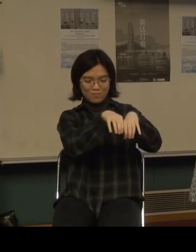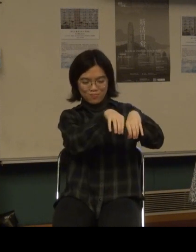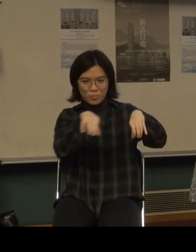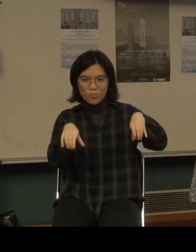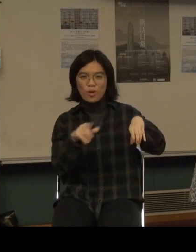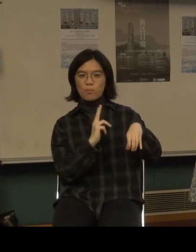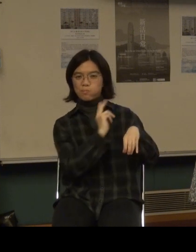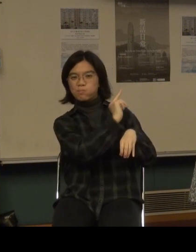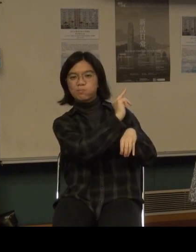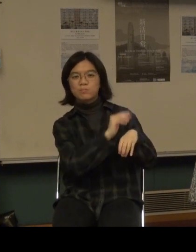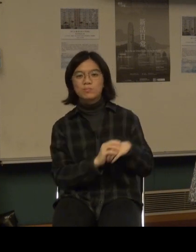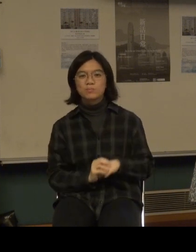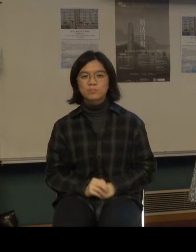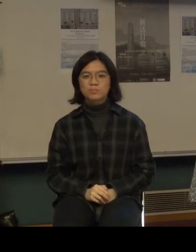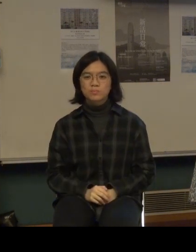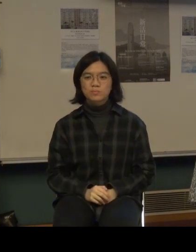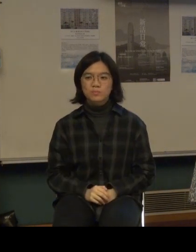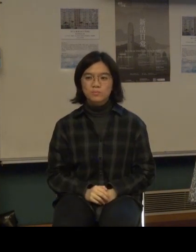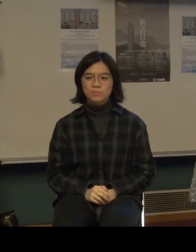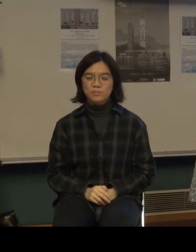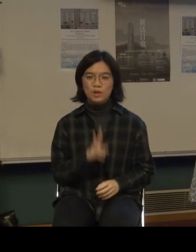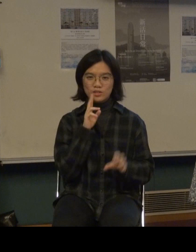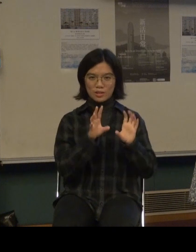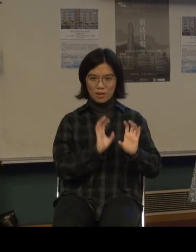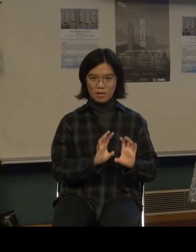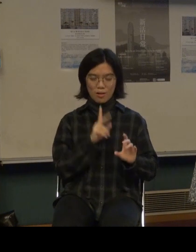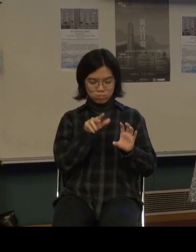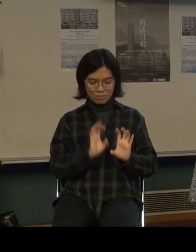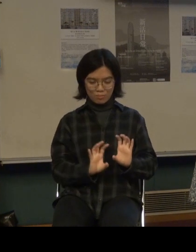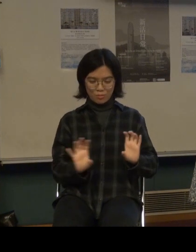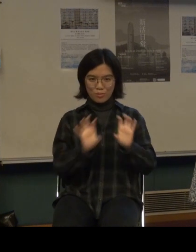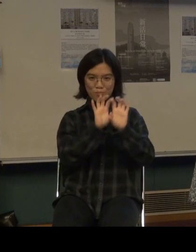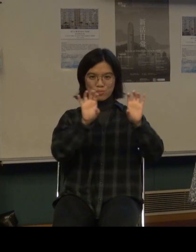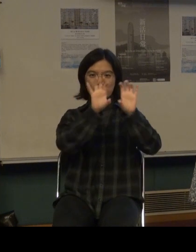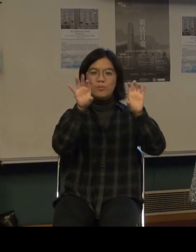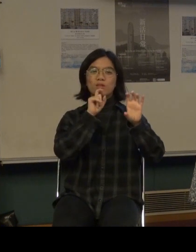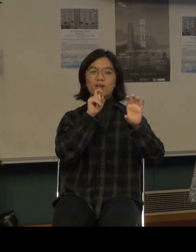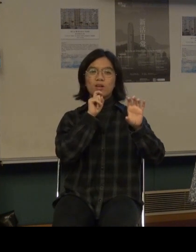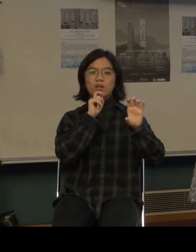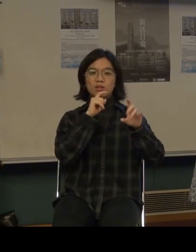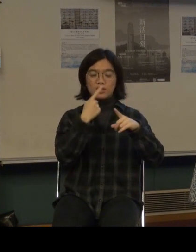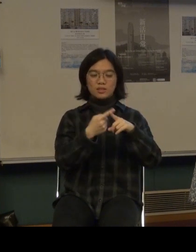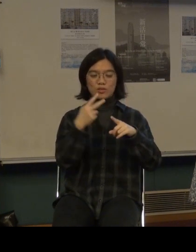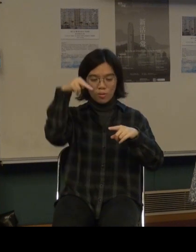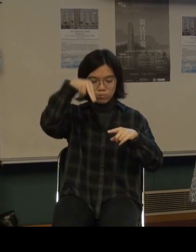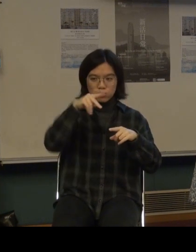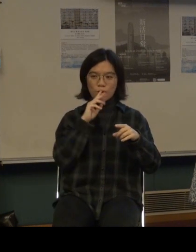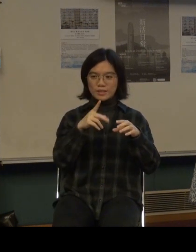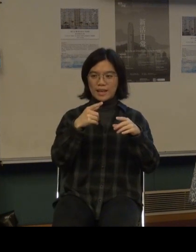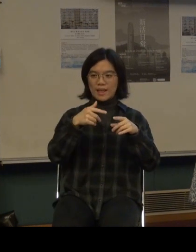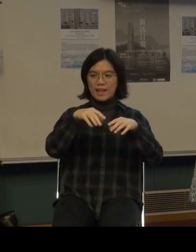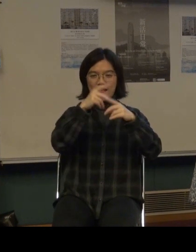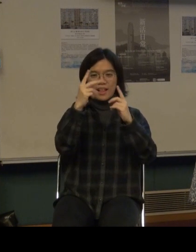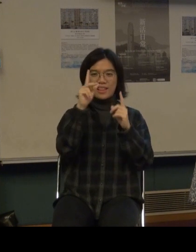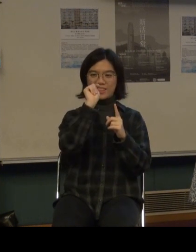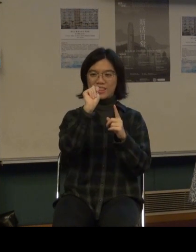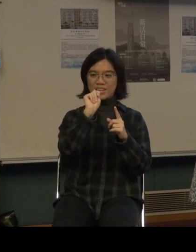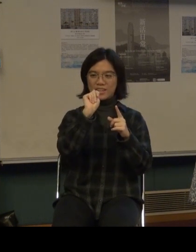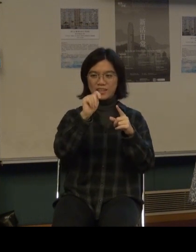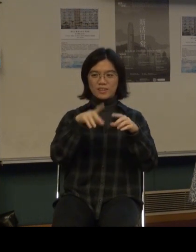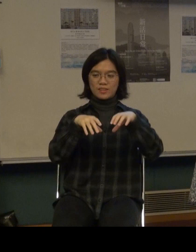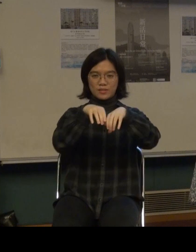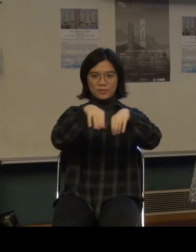化嗰個處理嚇。咁啊，如果我哋睇個平面咧，其實佢就係一個 T 字型嘅平面啦，你就會見到其實佢就係一個重